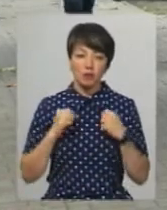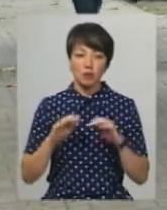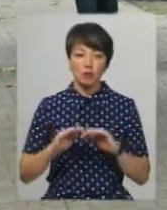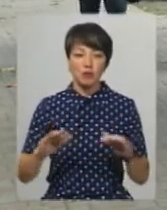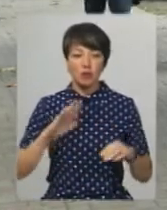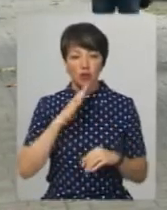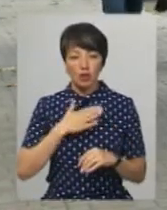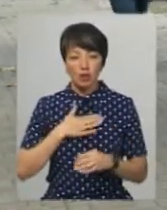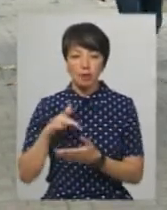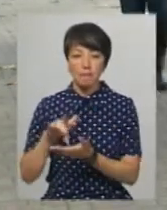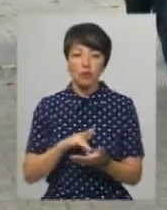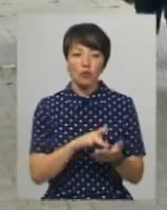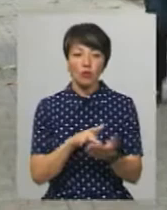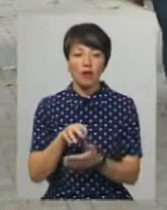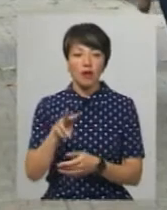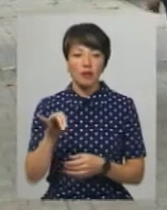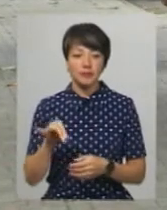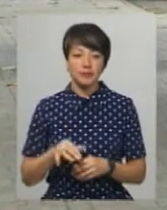наші мандрували